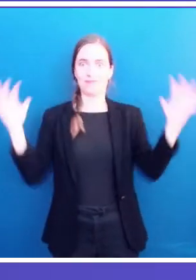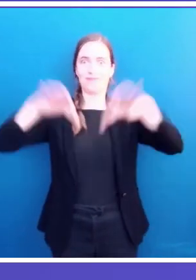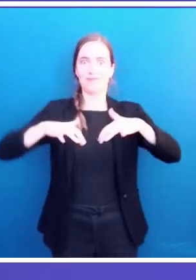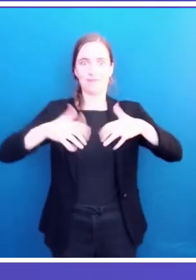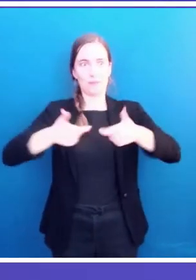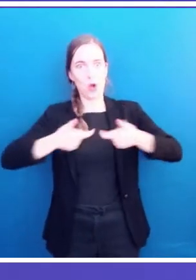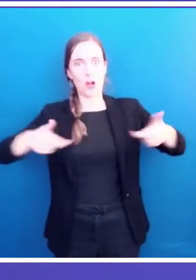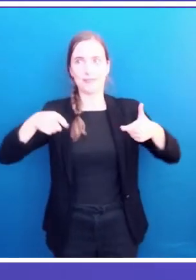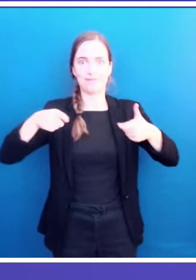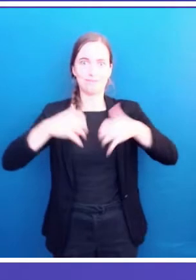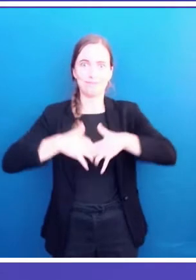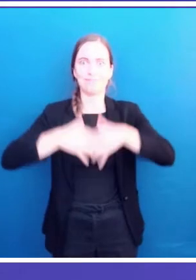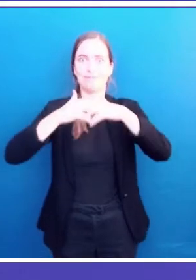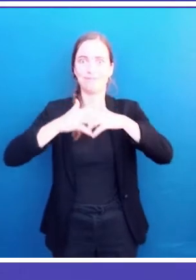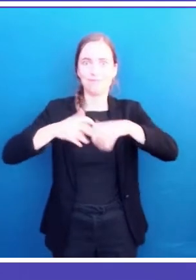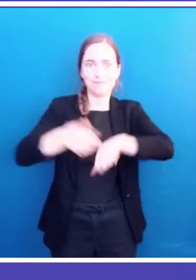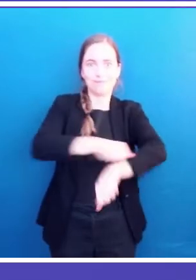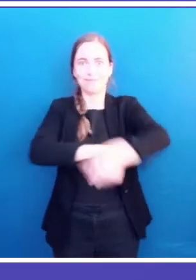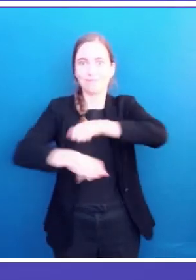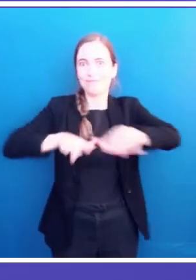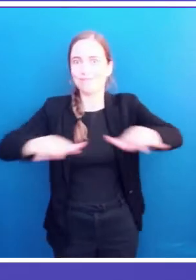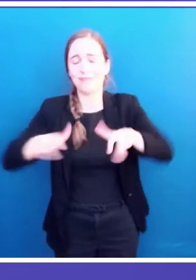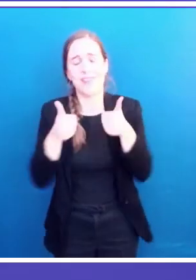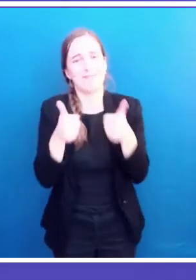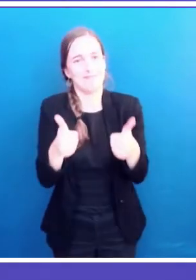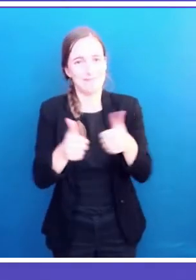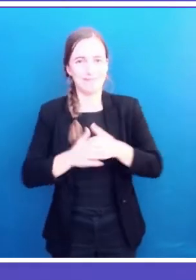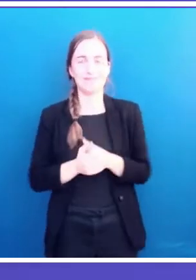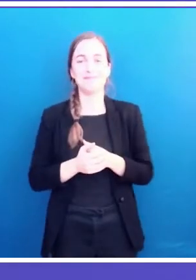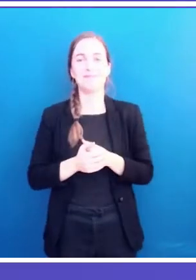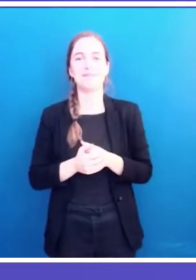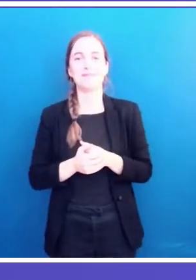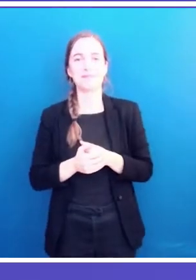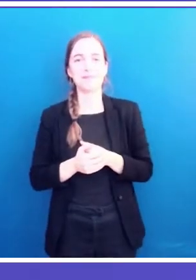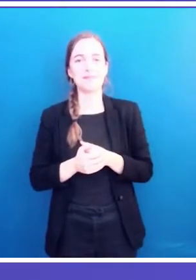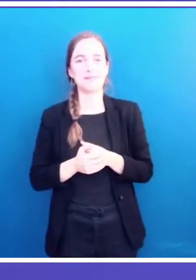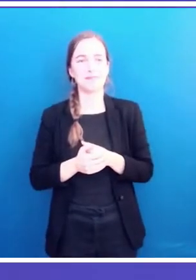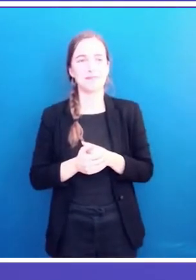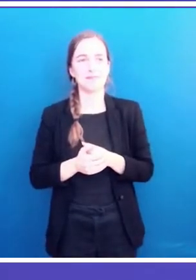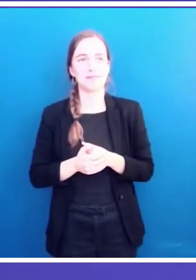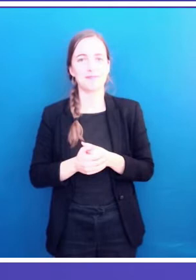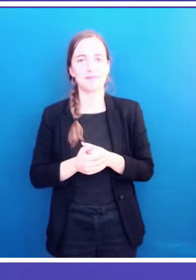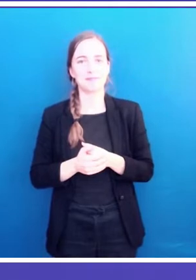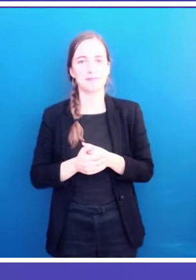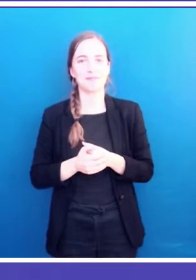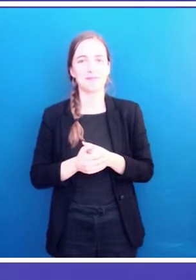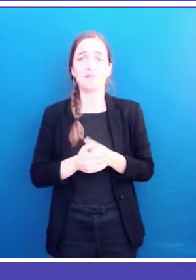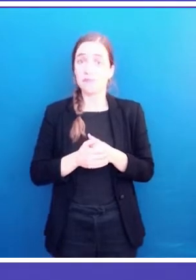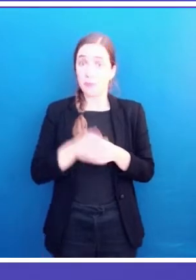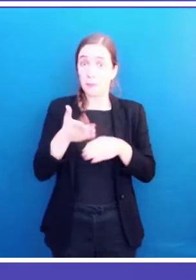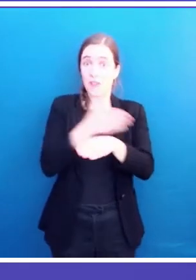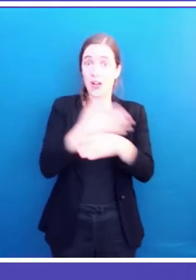لكنها تود أن تعتذر منكم وتود أن تشكركم جميعا لتنظيم هذا الحدث. وكما ذكرت